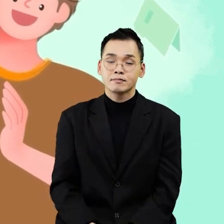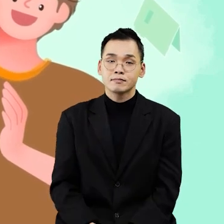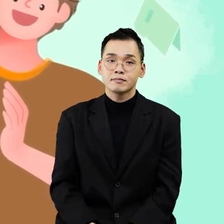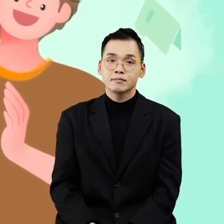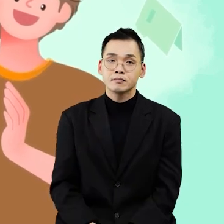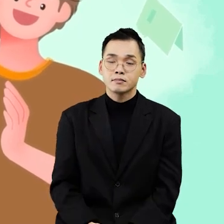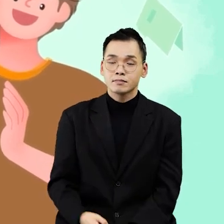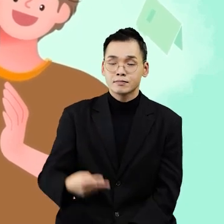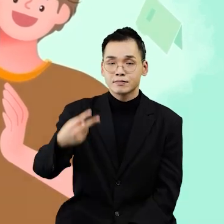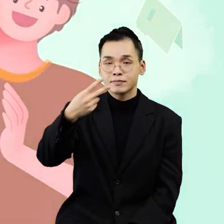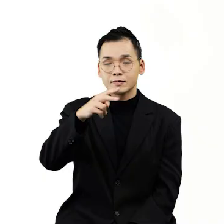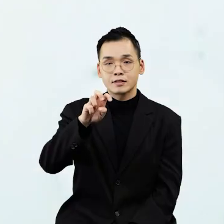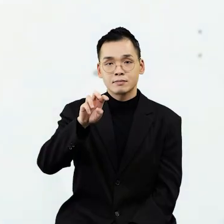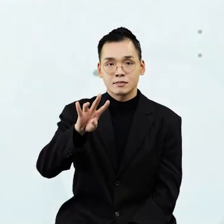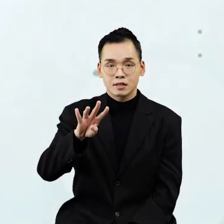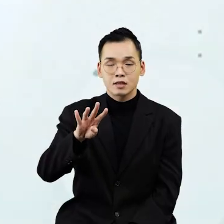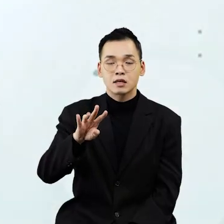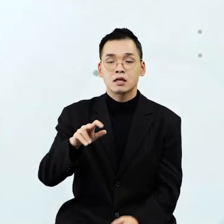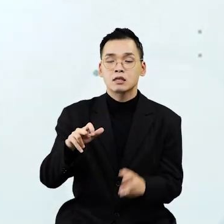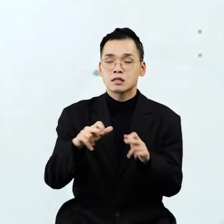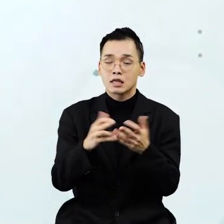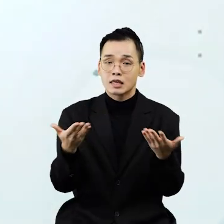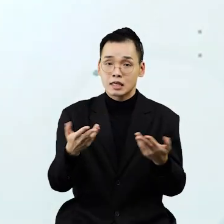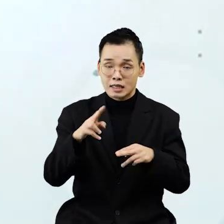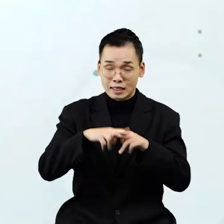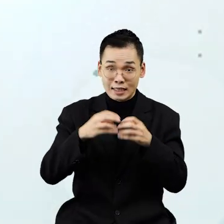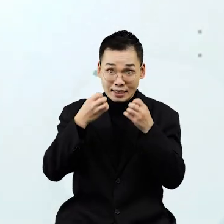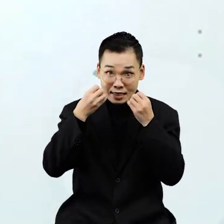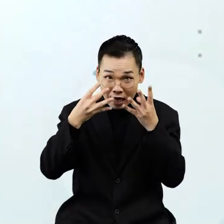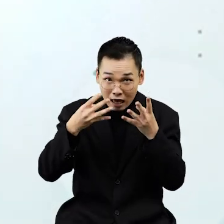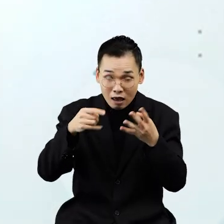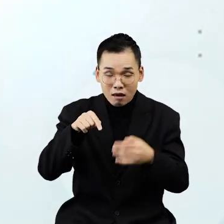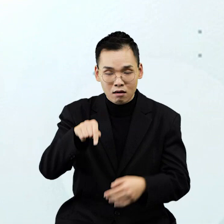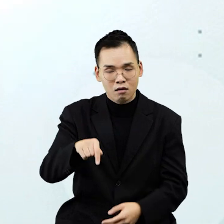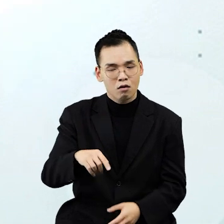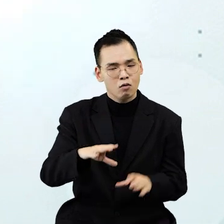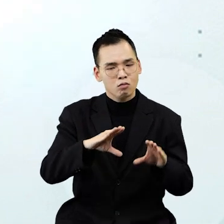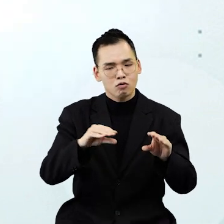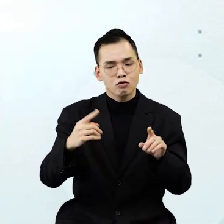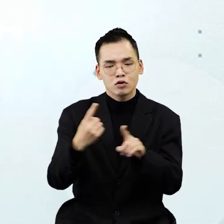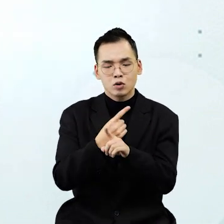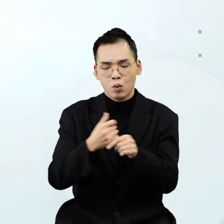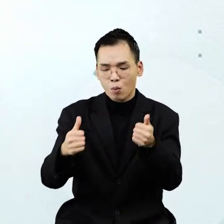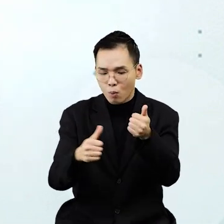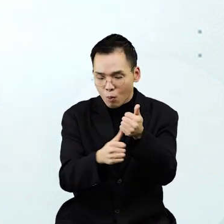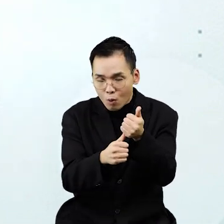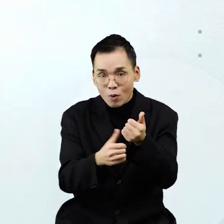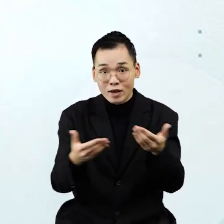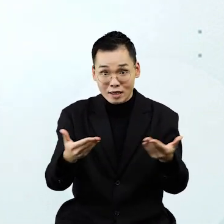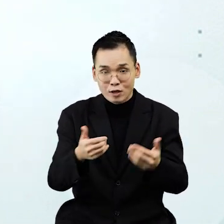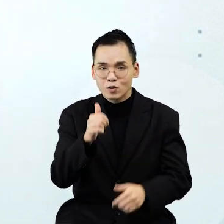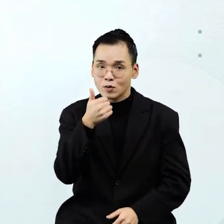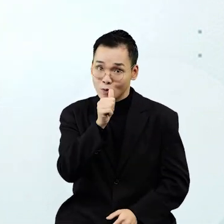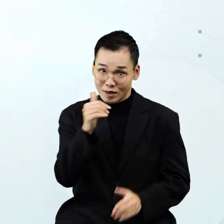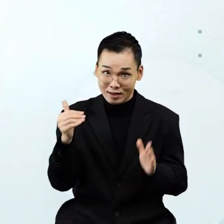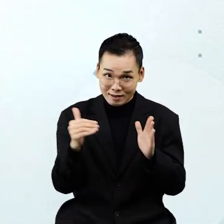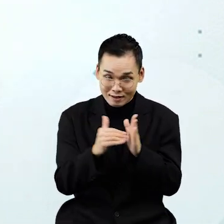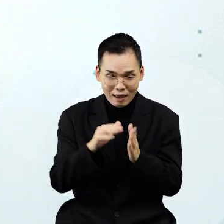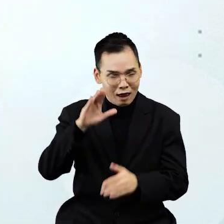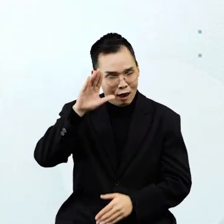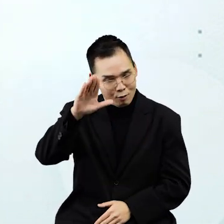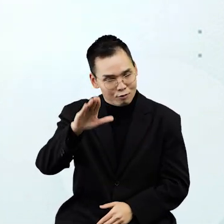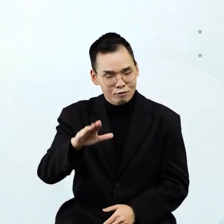이상으로 2024년 장애인 일자리 사업 신규 직무인 물리치료 보조 직무 안내를 마치며